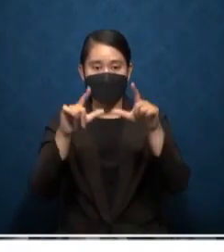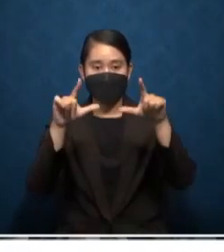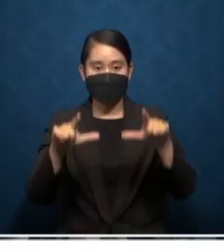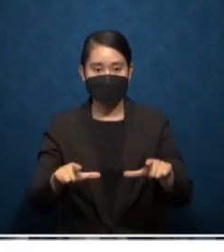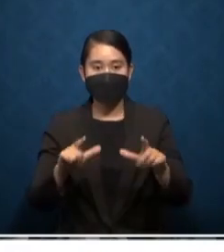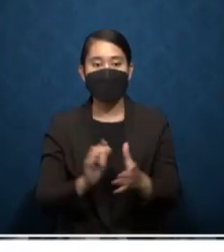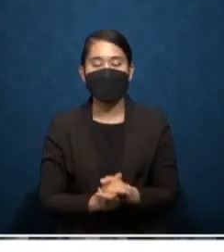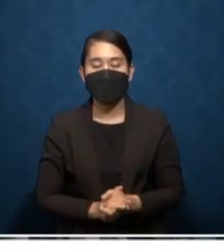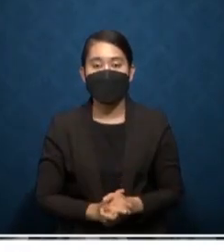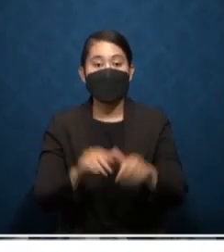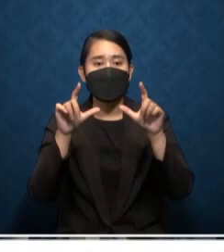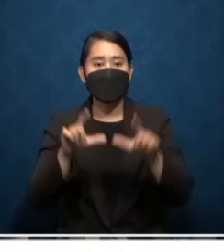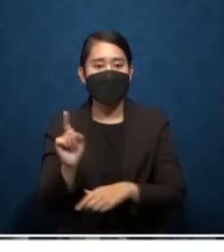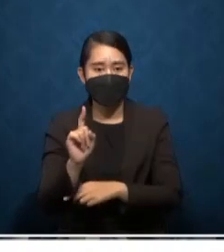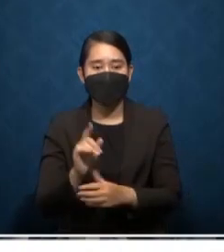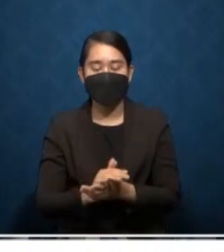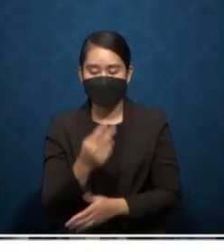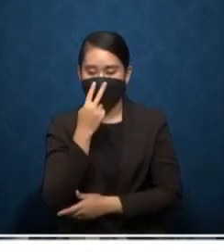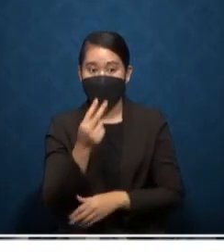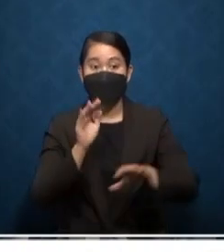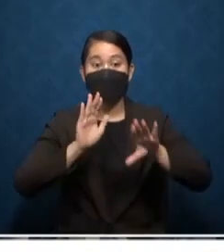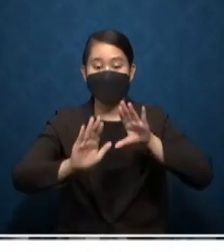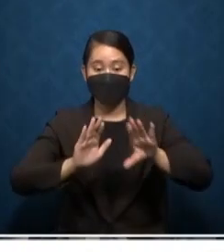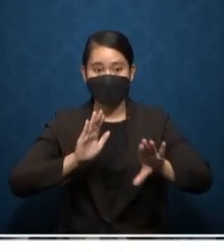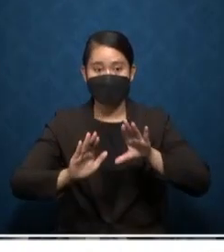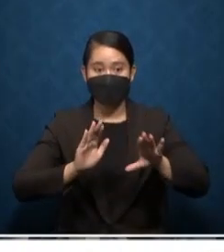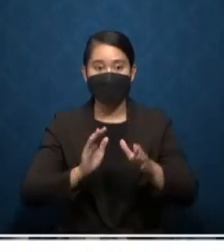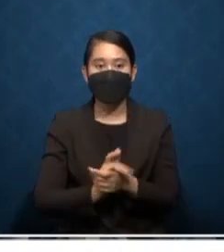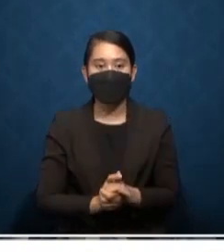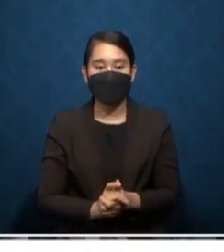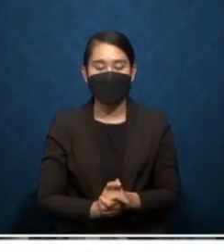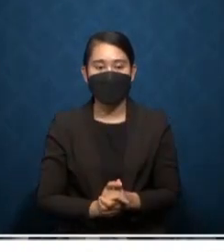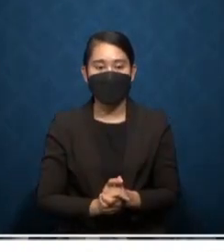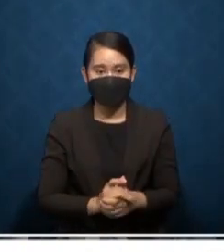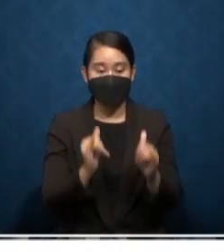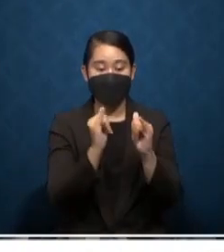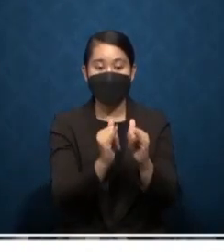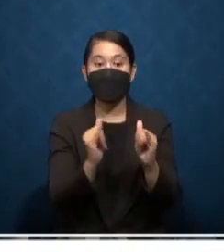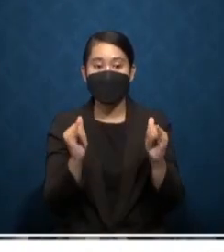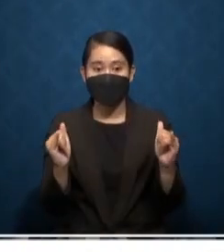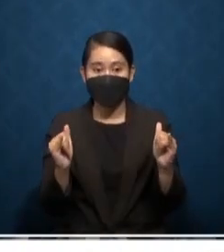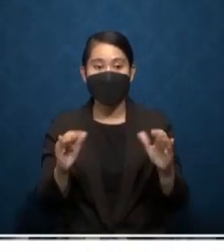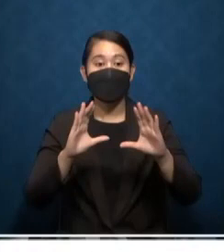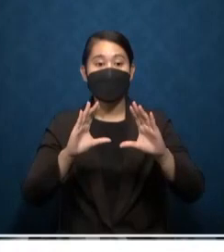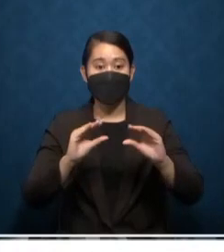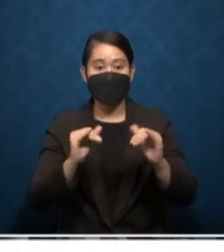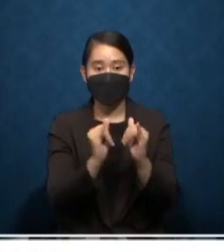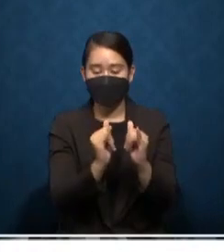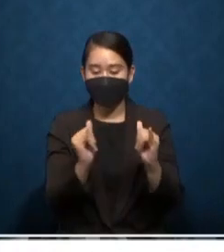ที่เราเปรียบเทียบกับที่นอนของนักโษแต่ละคนน